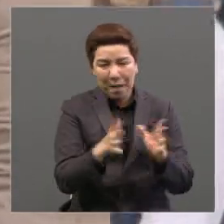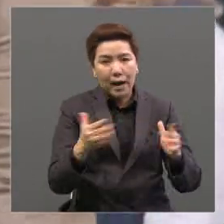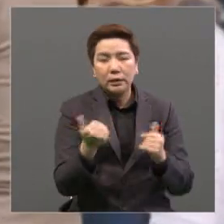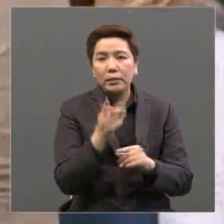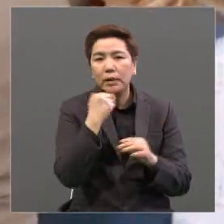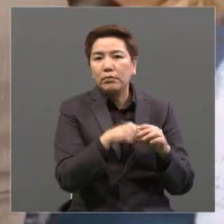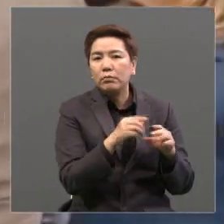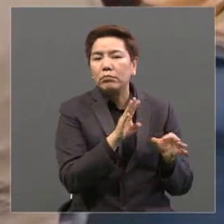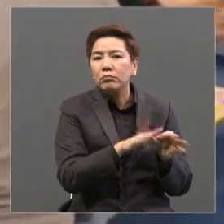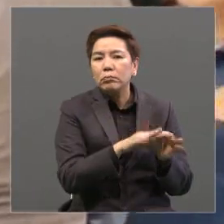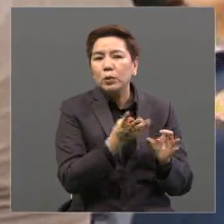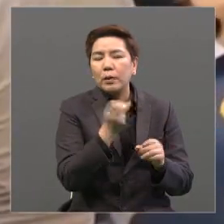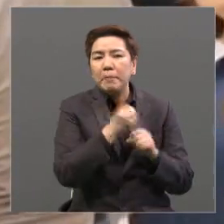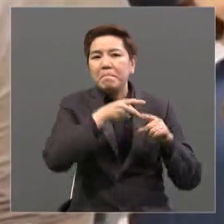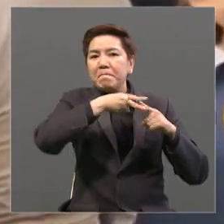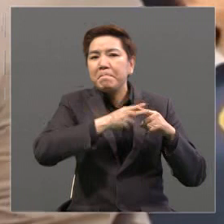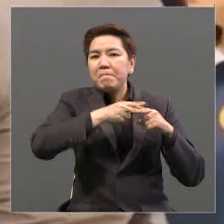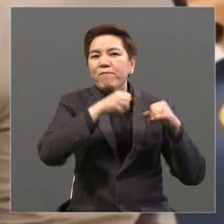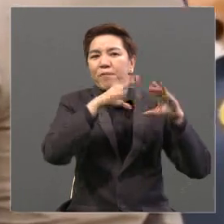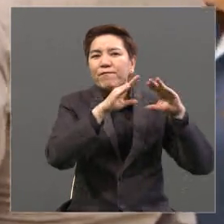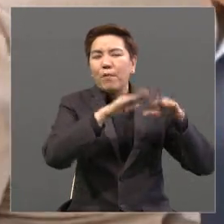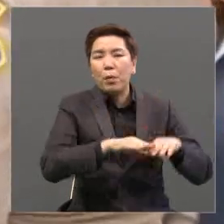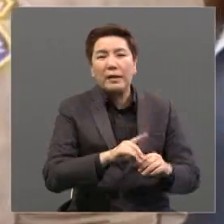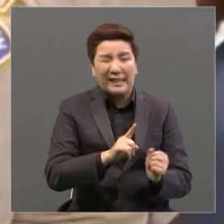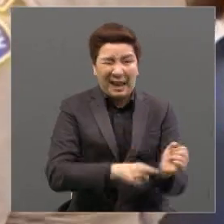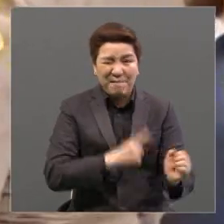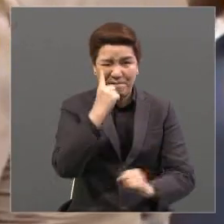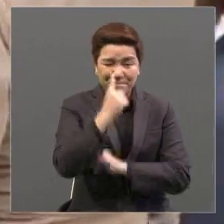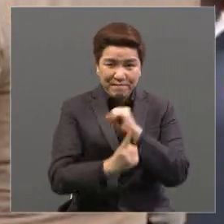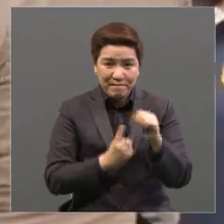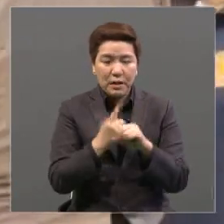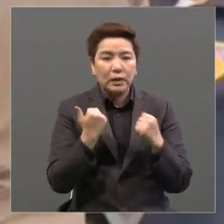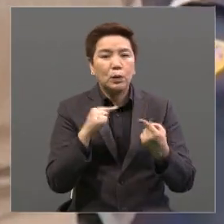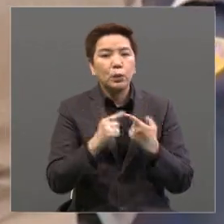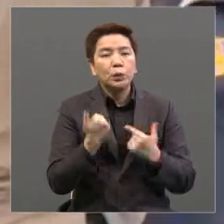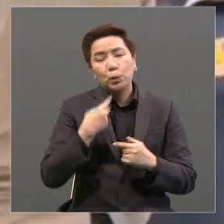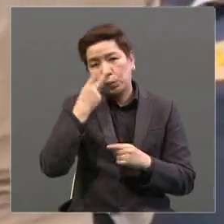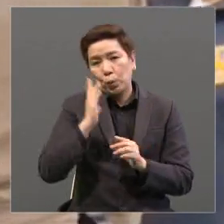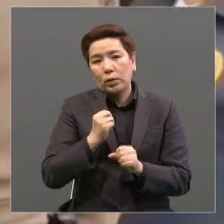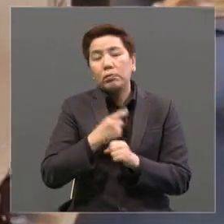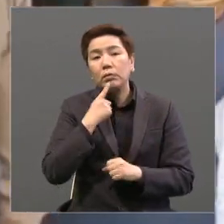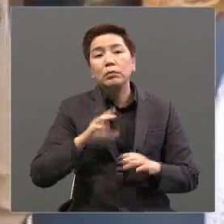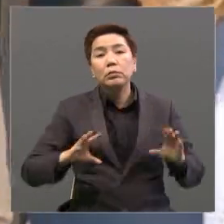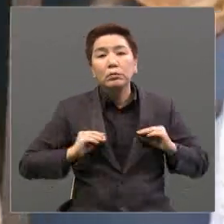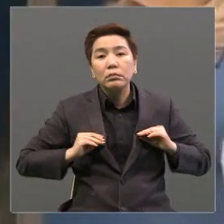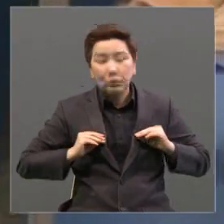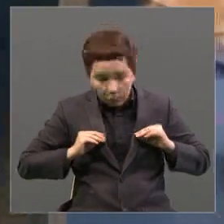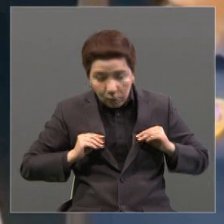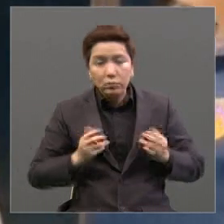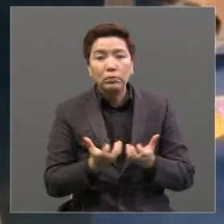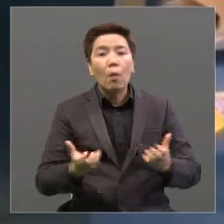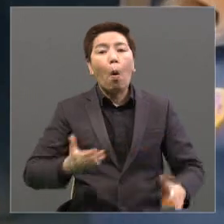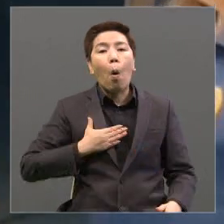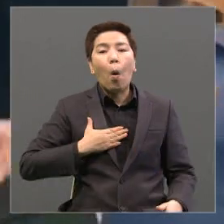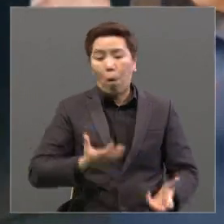ไปด้วยโดยพบว่าในอนุชาทำการดัดแปลงมิเตอร์ไฟฟ้ามานานกว่า 1ปีแล้วนะคะเบื้องต้นเนี่ยเจ้าตัวก็ให้การรับสารภาพอุปกรณ์